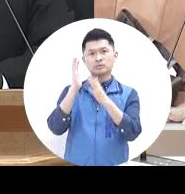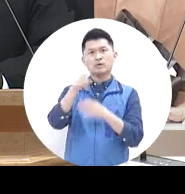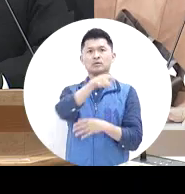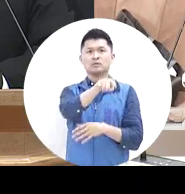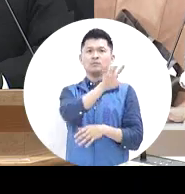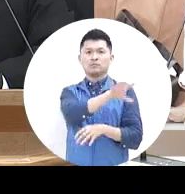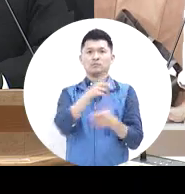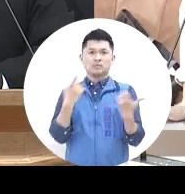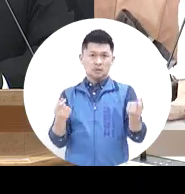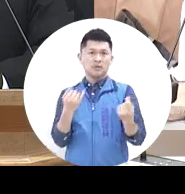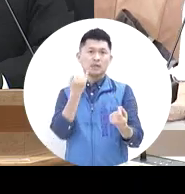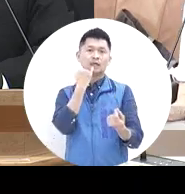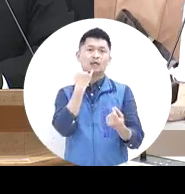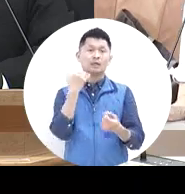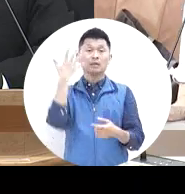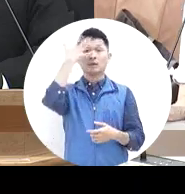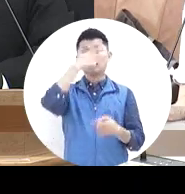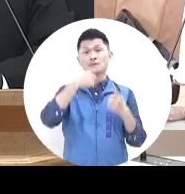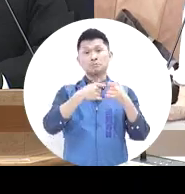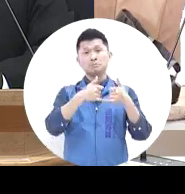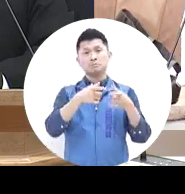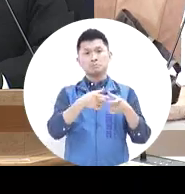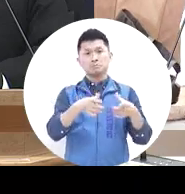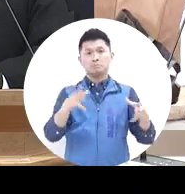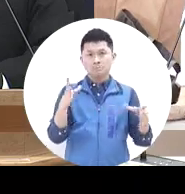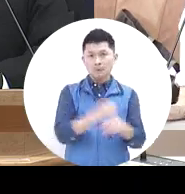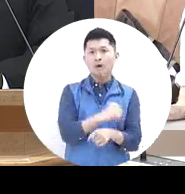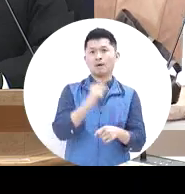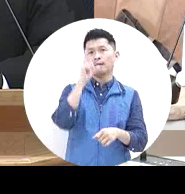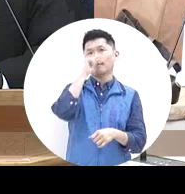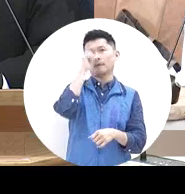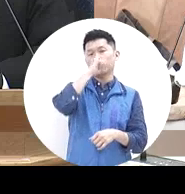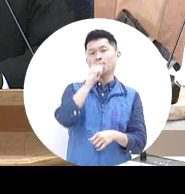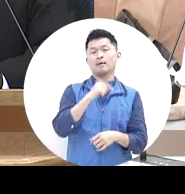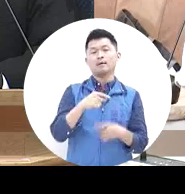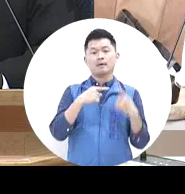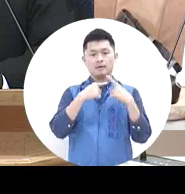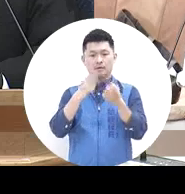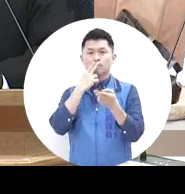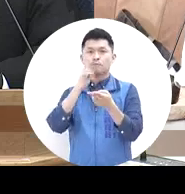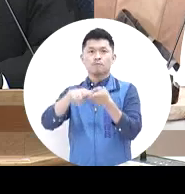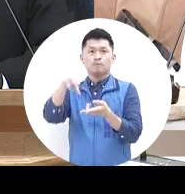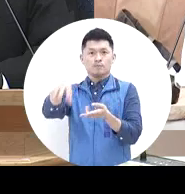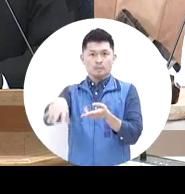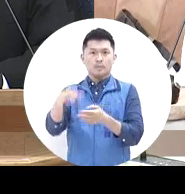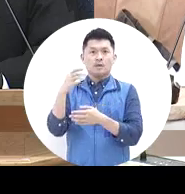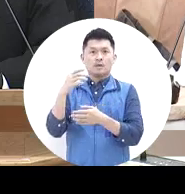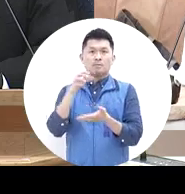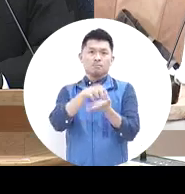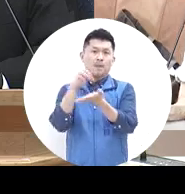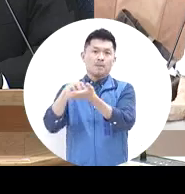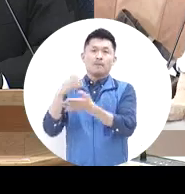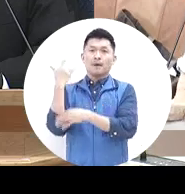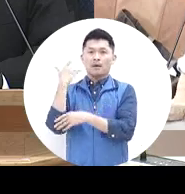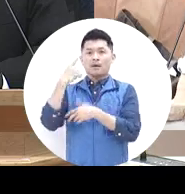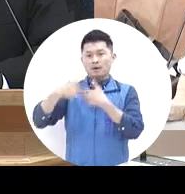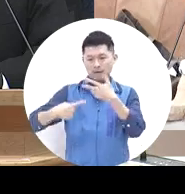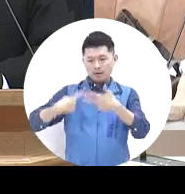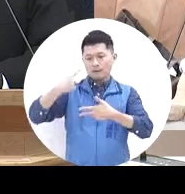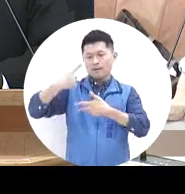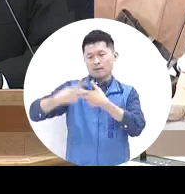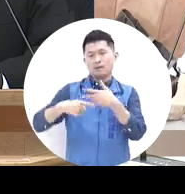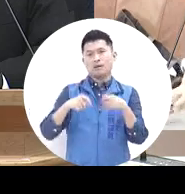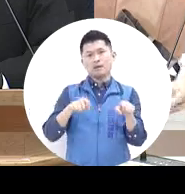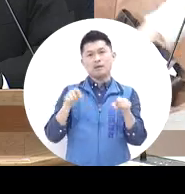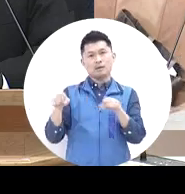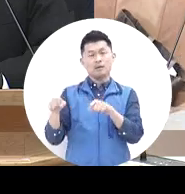老大人的健保卡常常拍无去，一定爱来邮局办，爱等一礼拜、两礼拜。我就是叫阮囝今